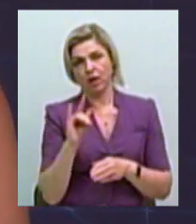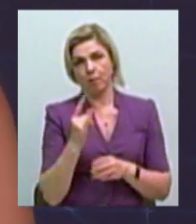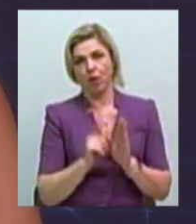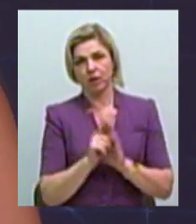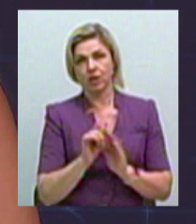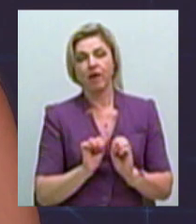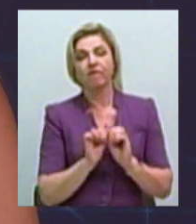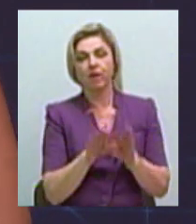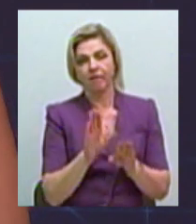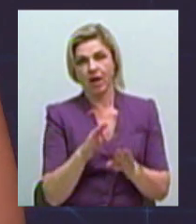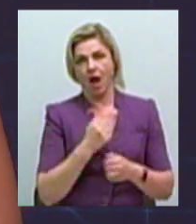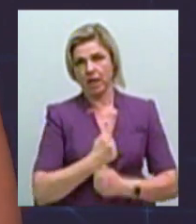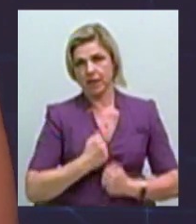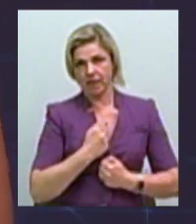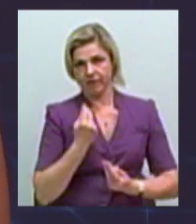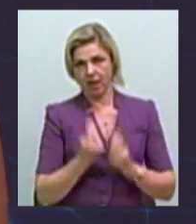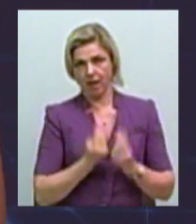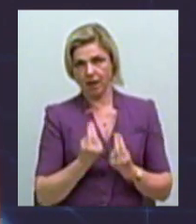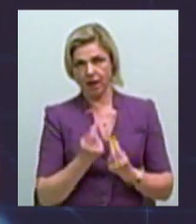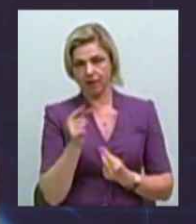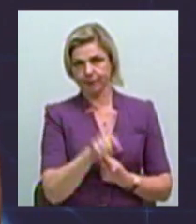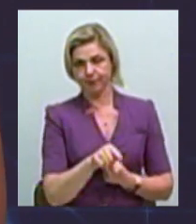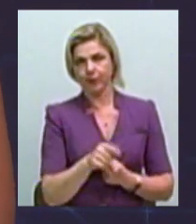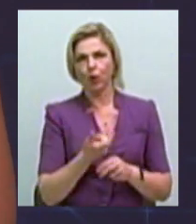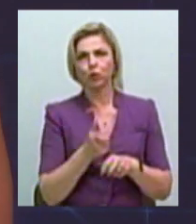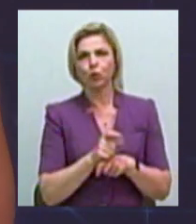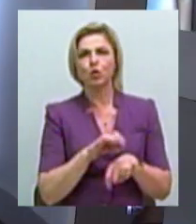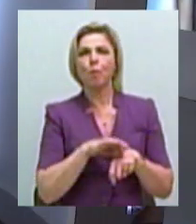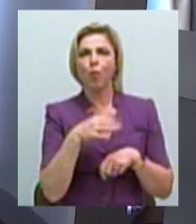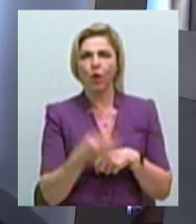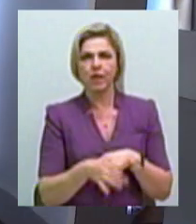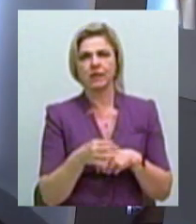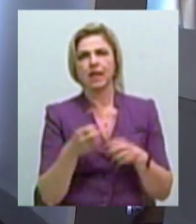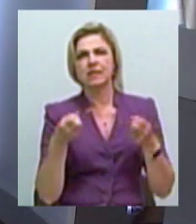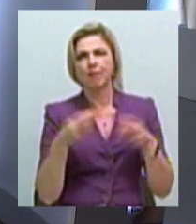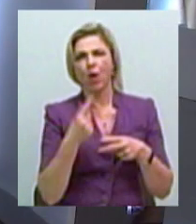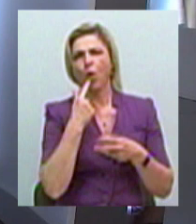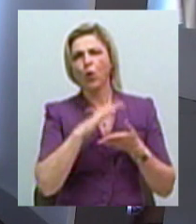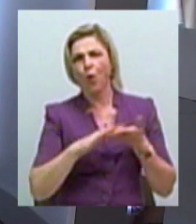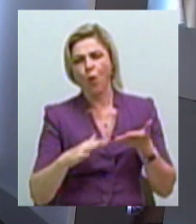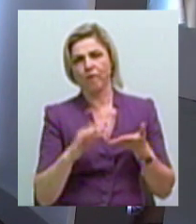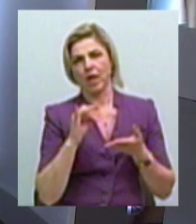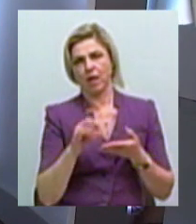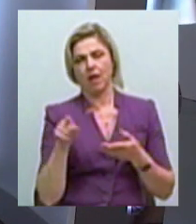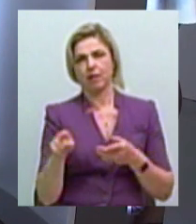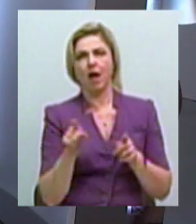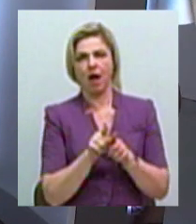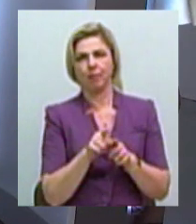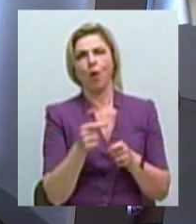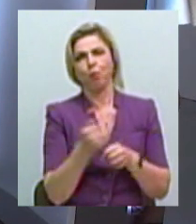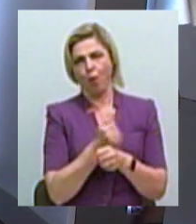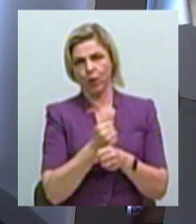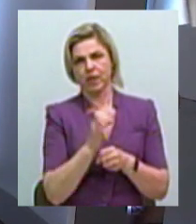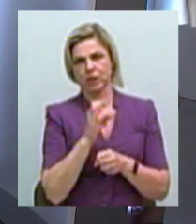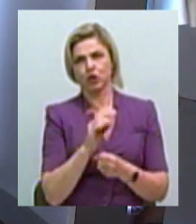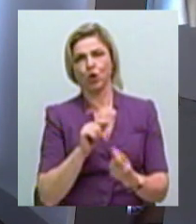у агресивних іграх. Там вона може дуже болісно з оцими спецефектами крові і всім таким іншим розправитися з супротивником.